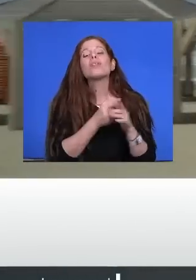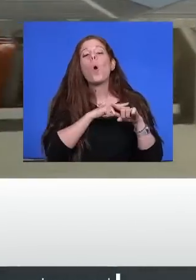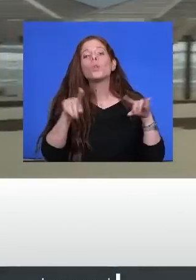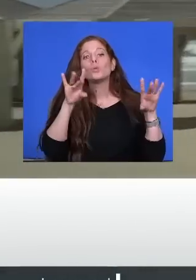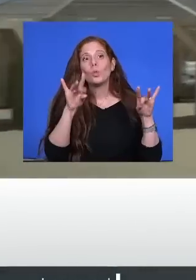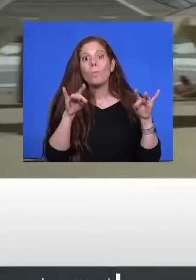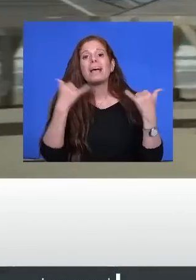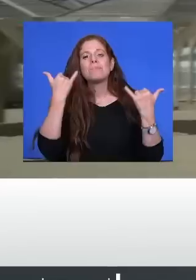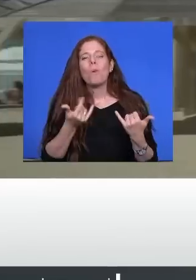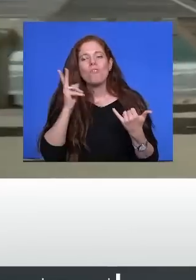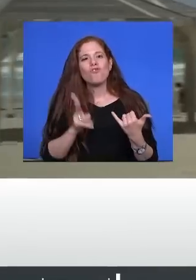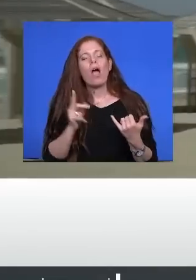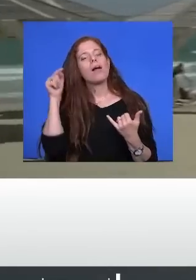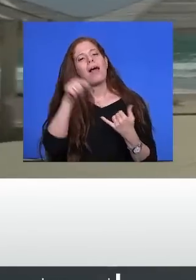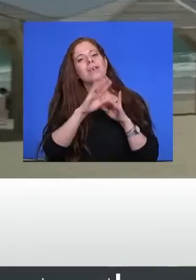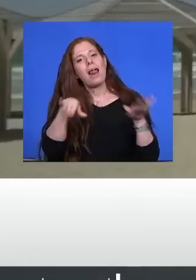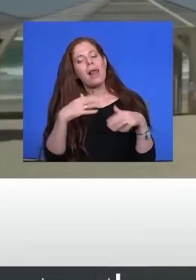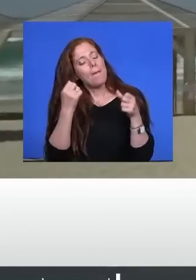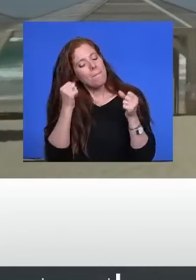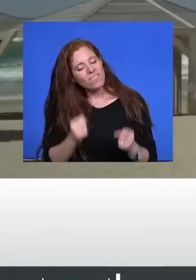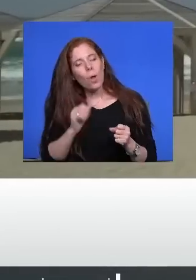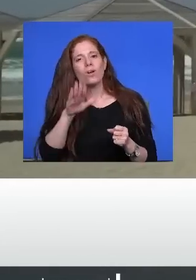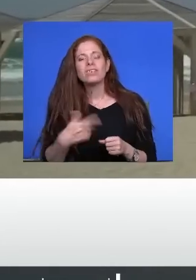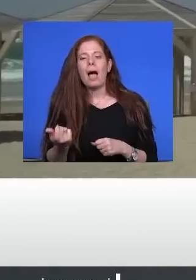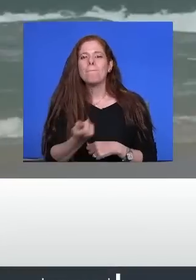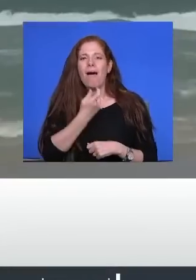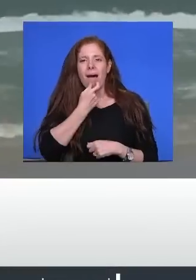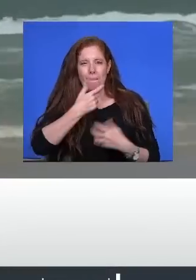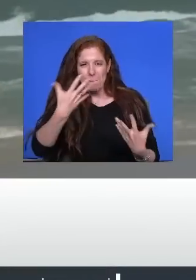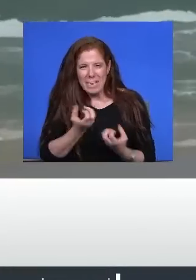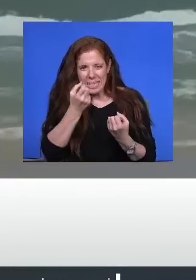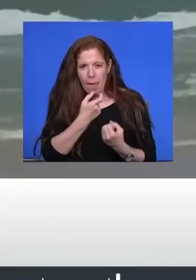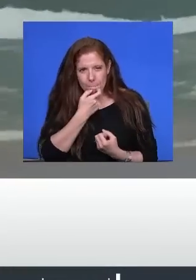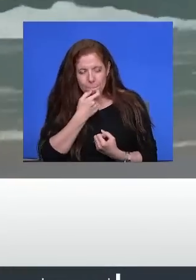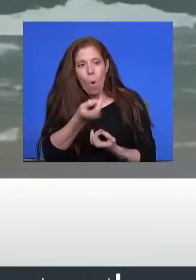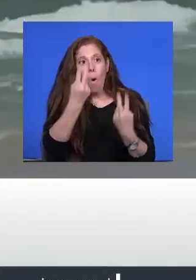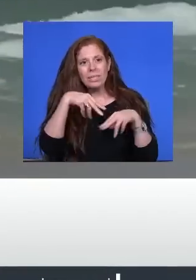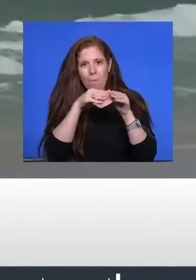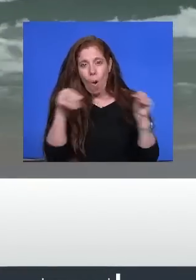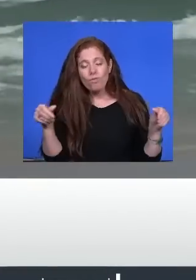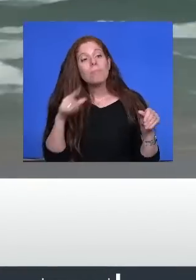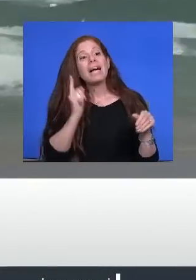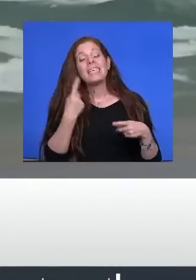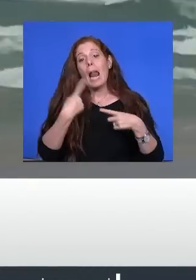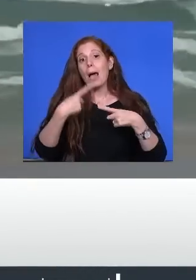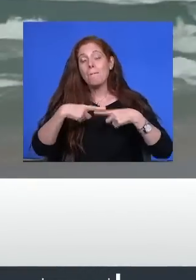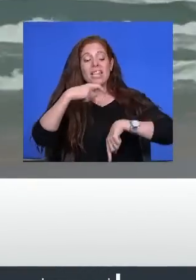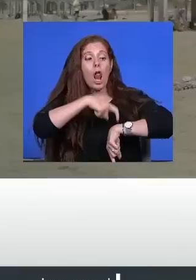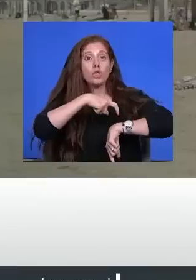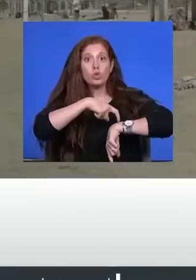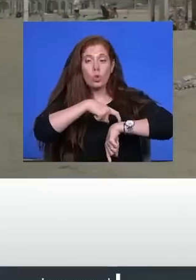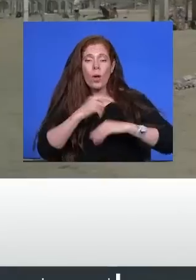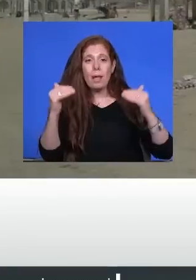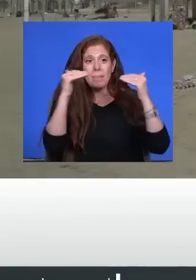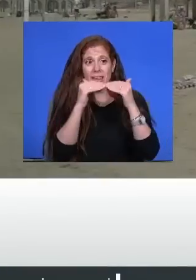מהיום אפשר לרחוץ בבטחה, גם שירותי ההצלה חוזרים לחופים, רק נשאר כמובן להקפיד על שעות הרחצה הקבועות